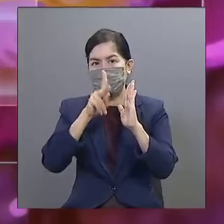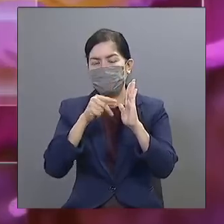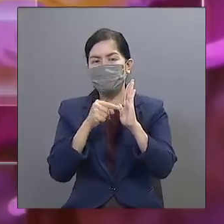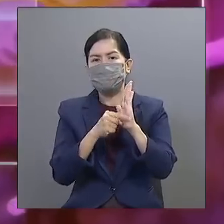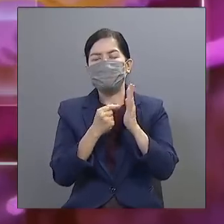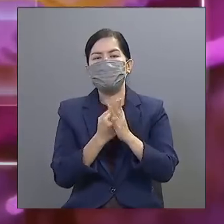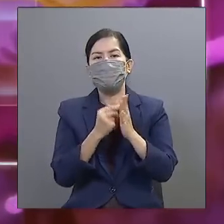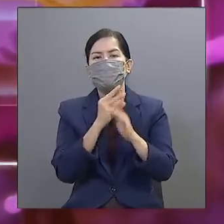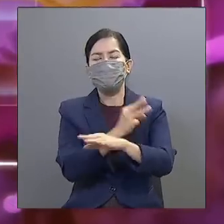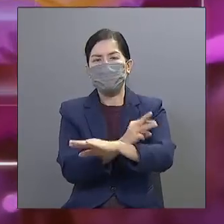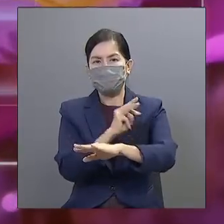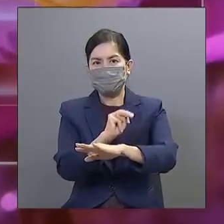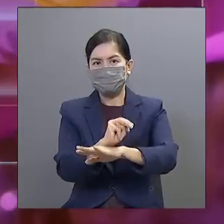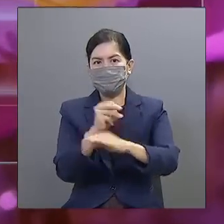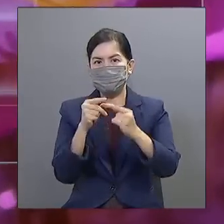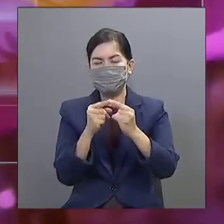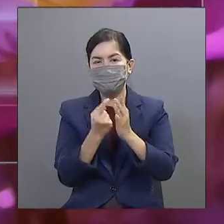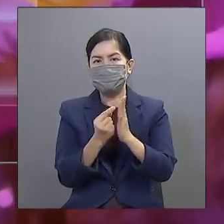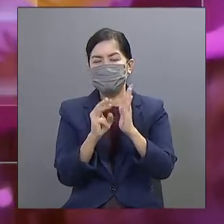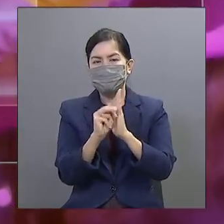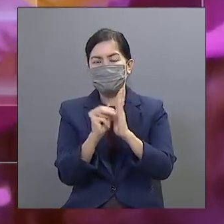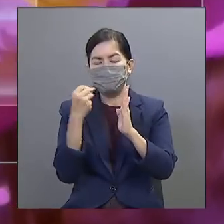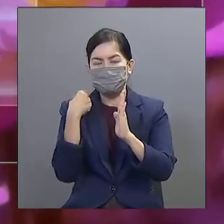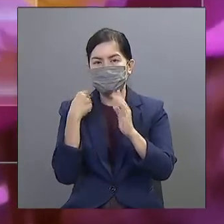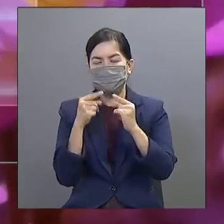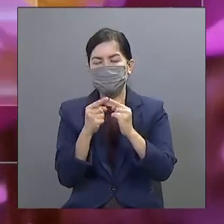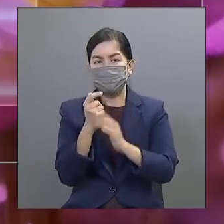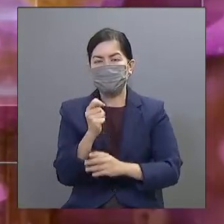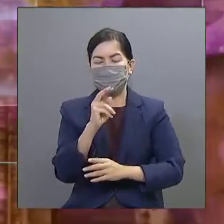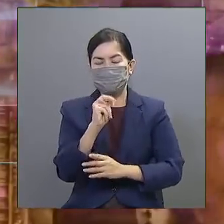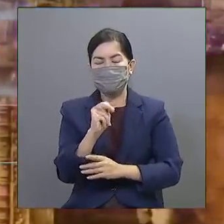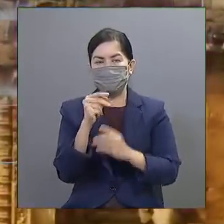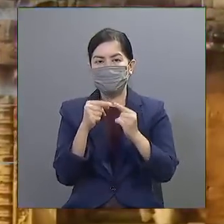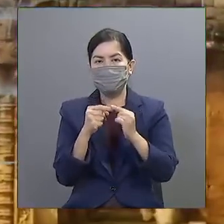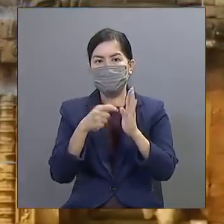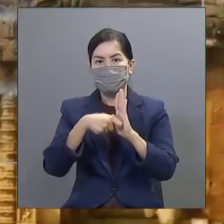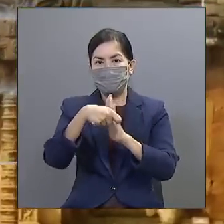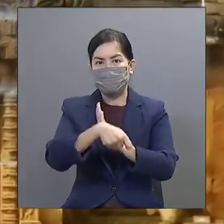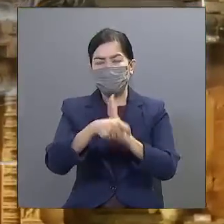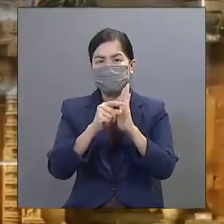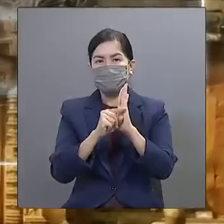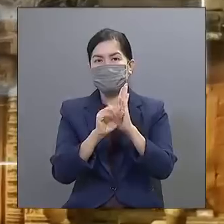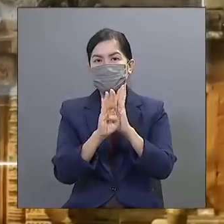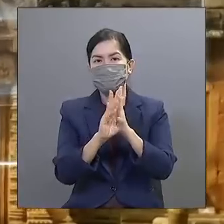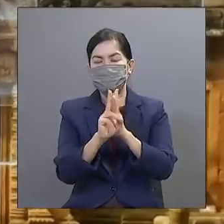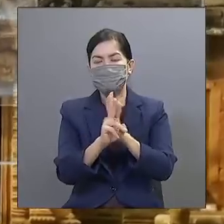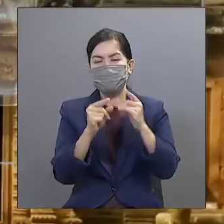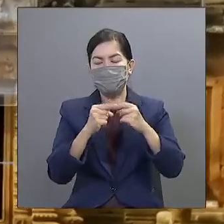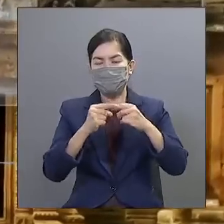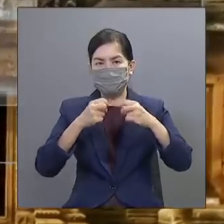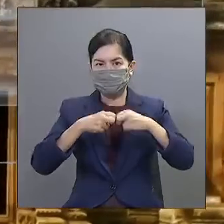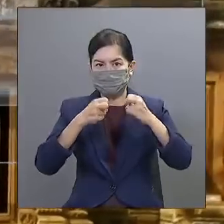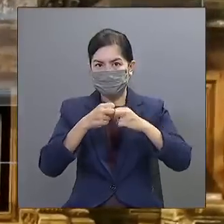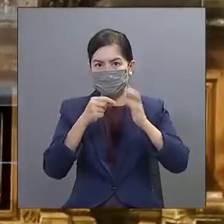ธุ์มุกดาหารมหาสารคาม101ยโสธรอำนาจเจริญนครราชสีมาบุรีรัมย์สุรินทร์ศรีสะเกษและอุบลราชธ